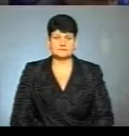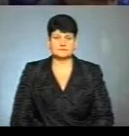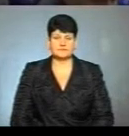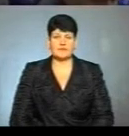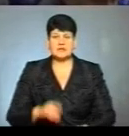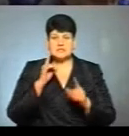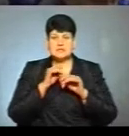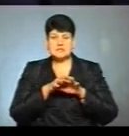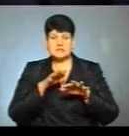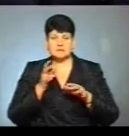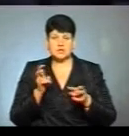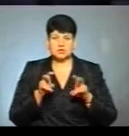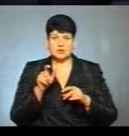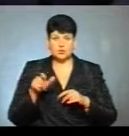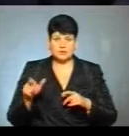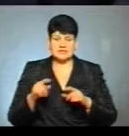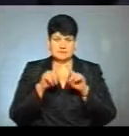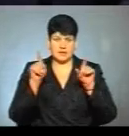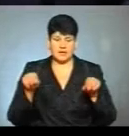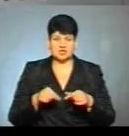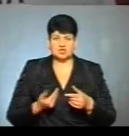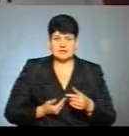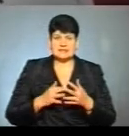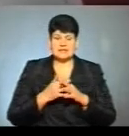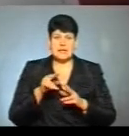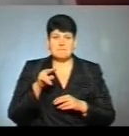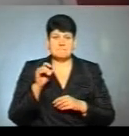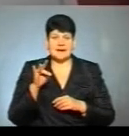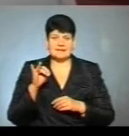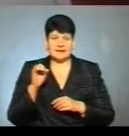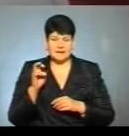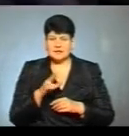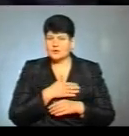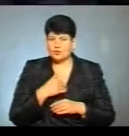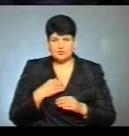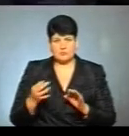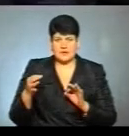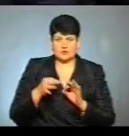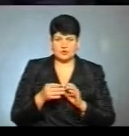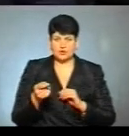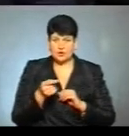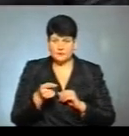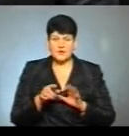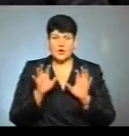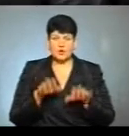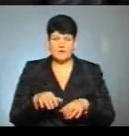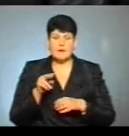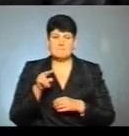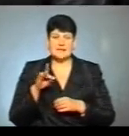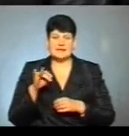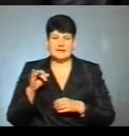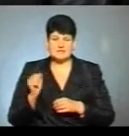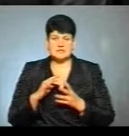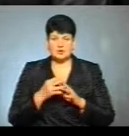До сесійного залу прийшли люди з плакатами. Жителі села Петриків не хочуть приєднуватися до Тернополя. Голова Петриківської сільради